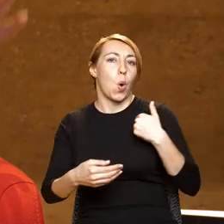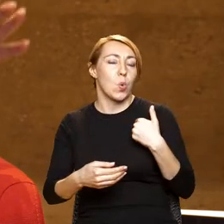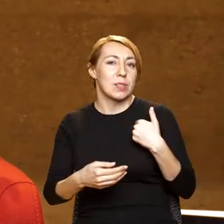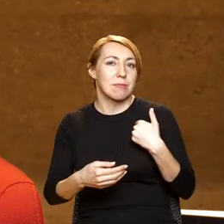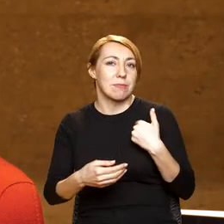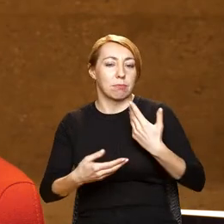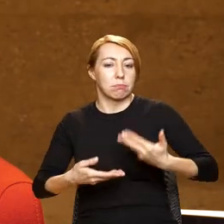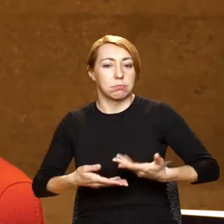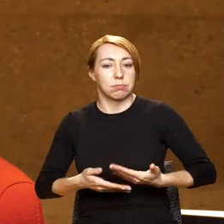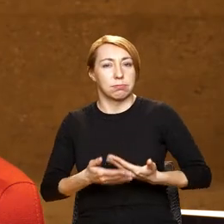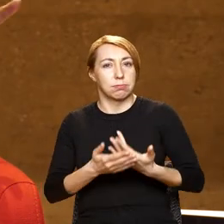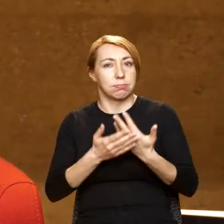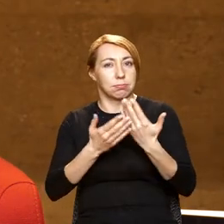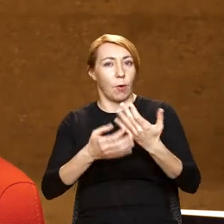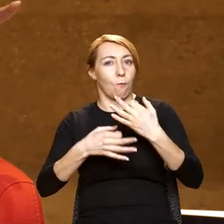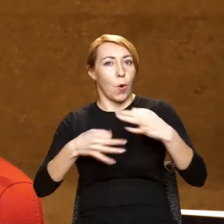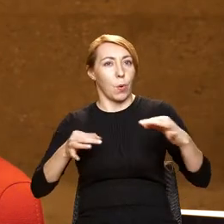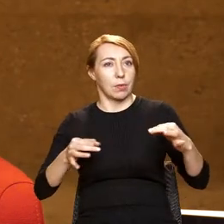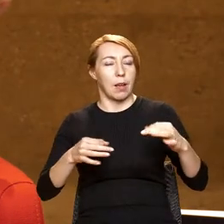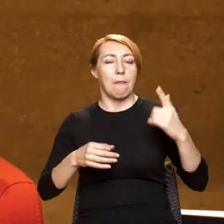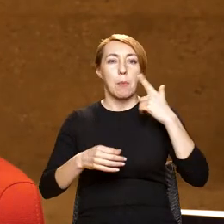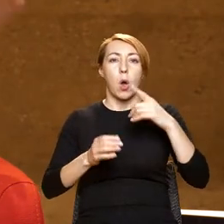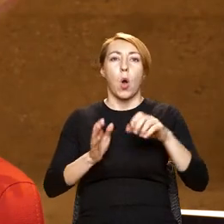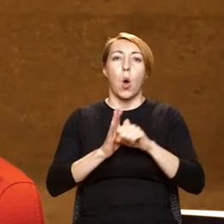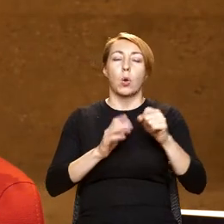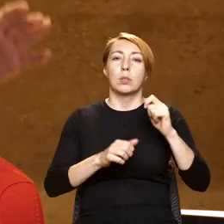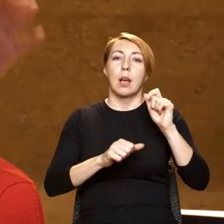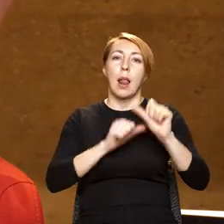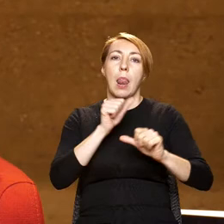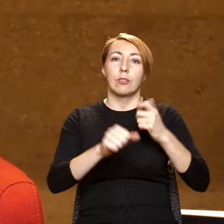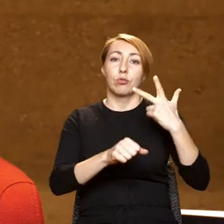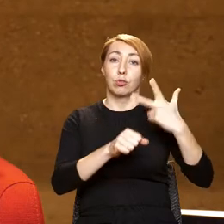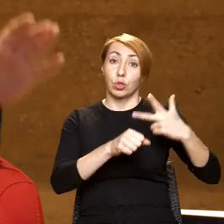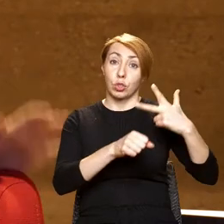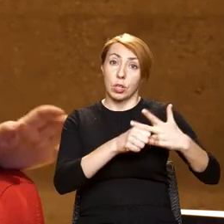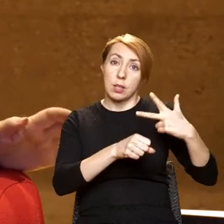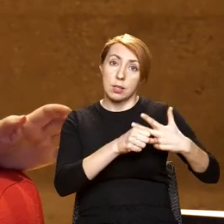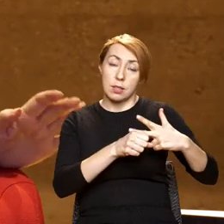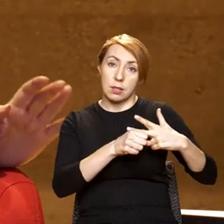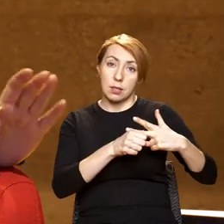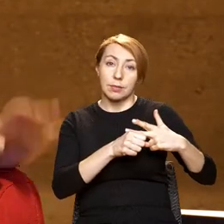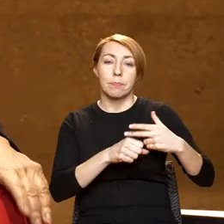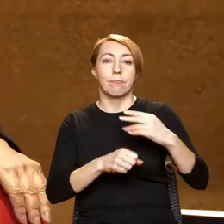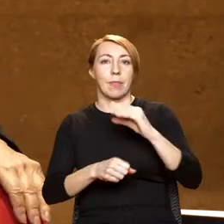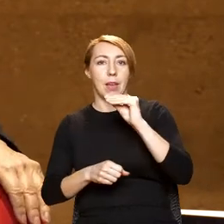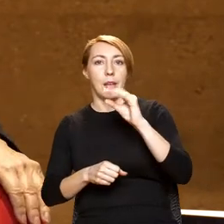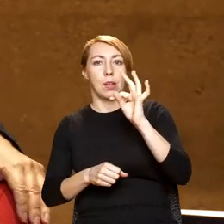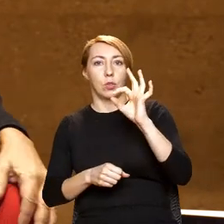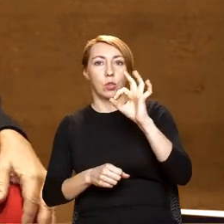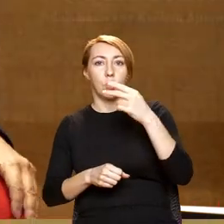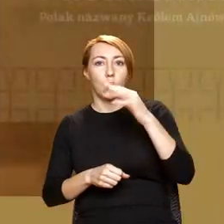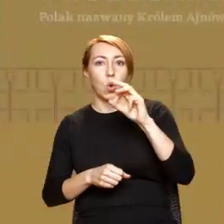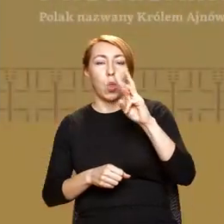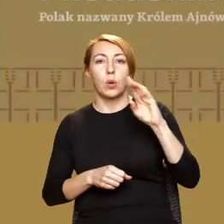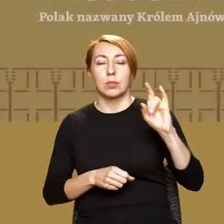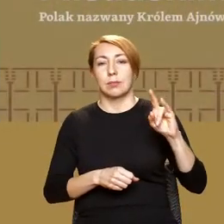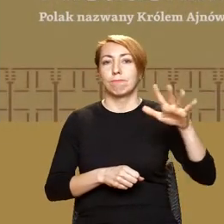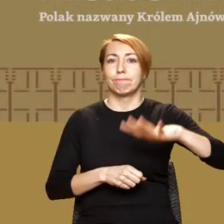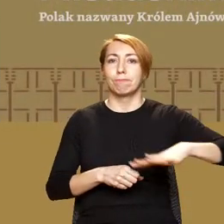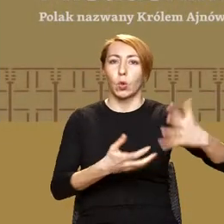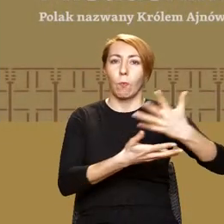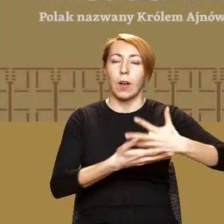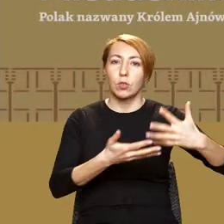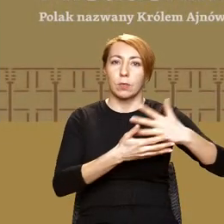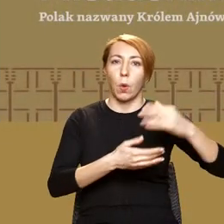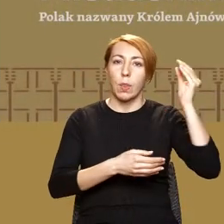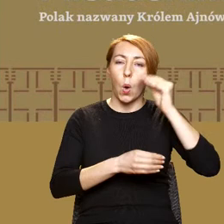czas w Polsce, ale wiem, że od lat 30., od początku lat 30. etnolodzy w Towarzystwie Naukowym Warszawskim podjęli